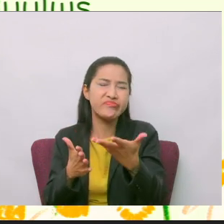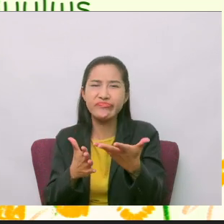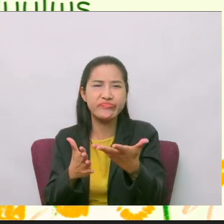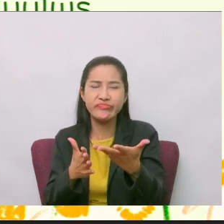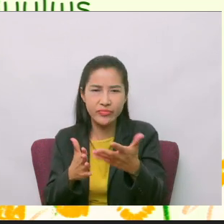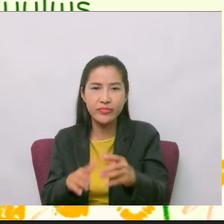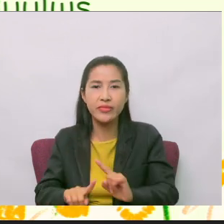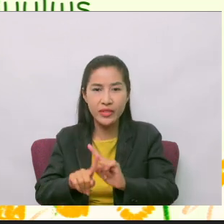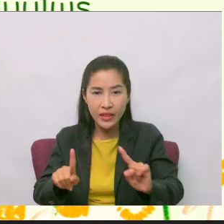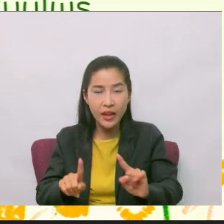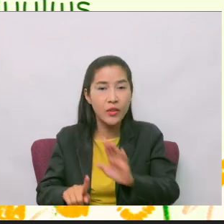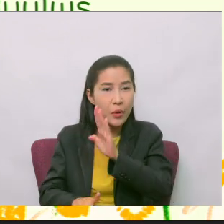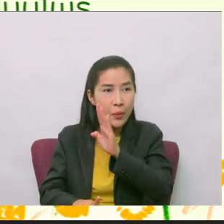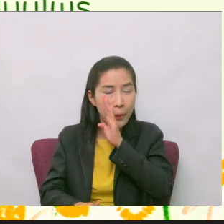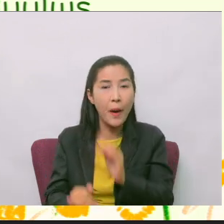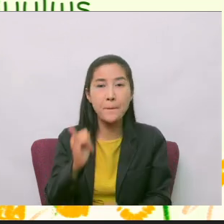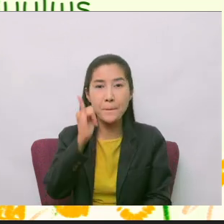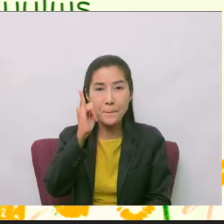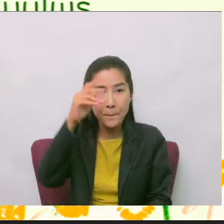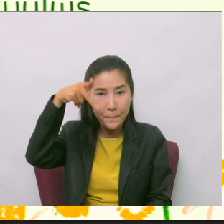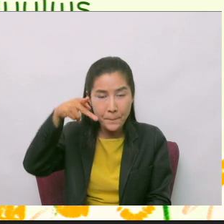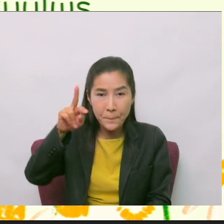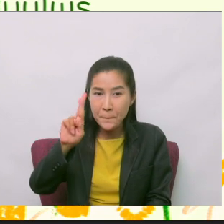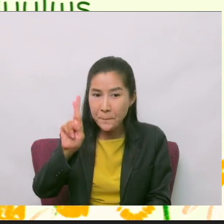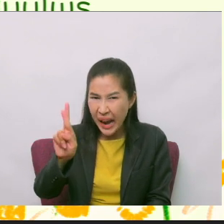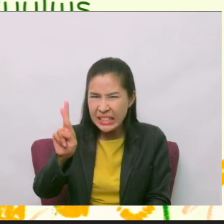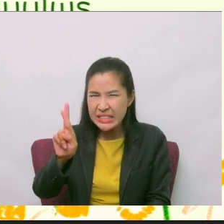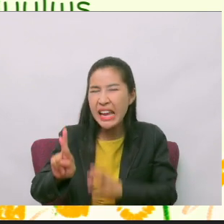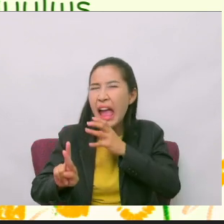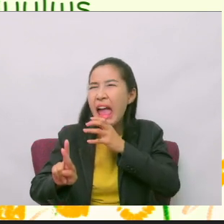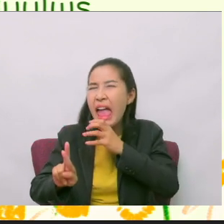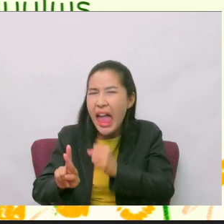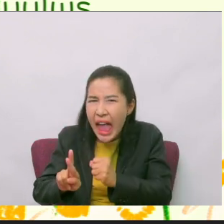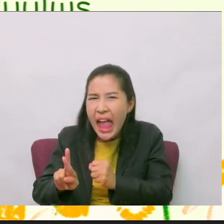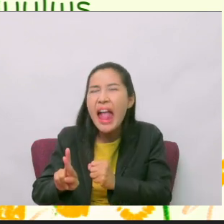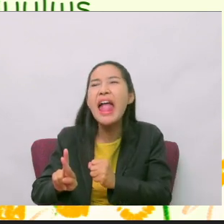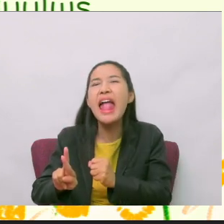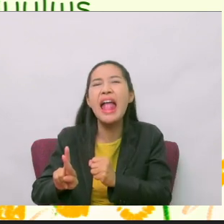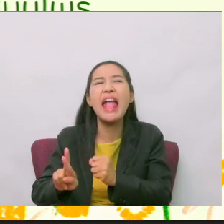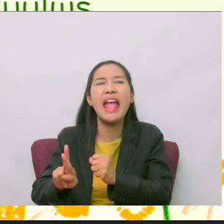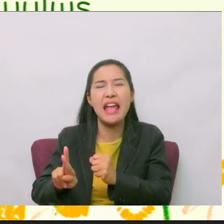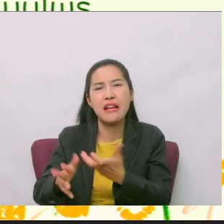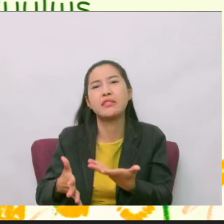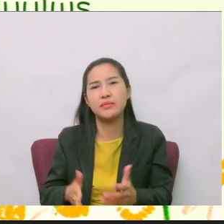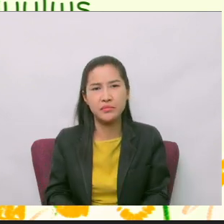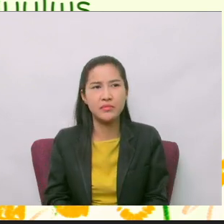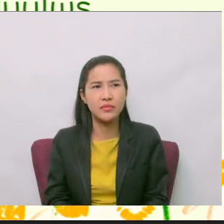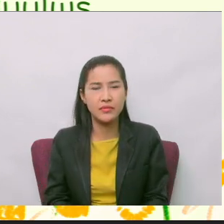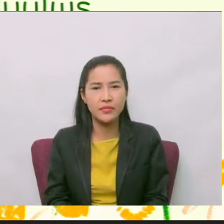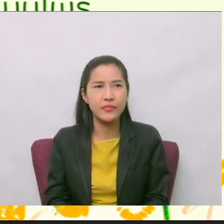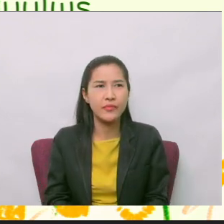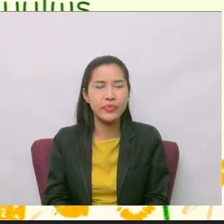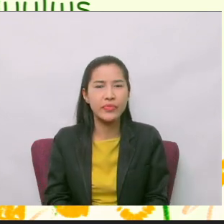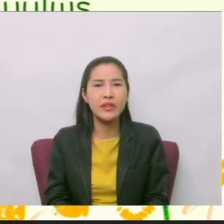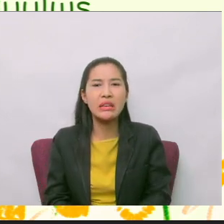เกิดว่าเป็นไพรที่แก่ได้ที่แล้วนะคะตัวยาเนี่ยมันจะมีสรรพคุณมากกว่าไพรที่อ่อนๆนะ